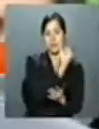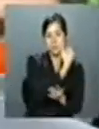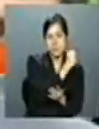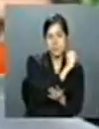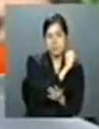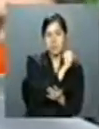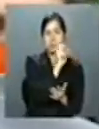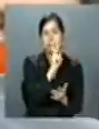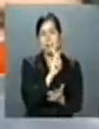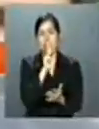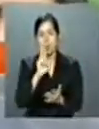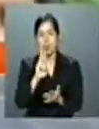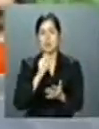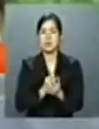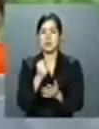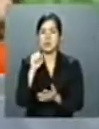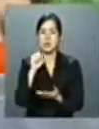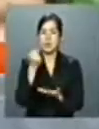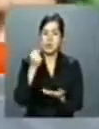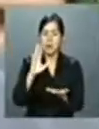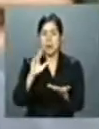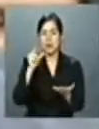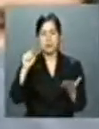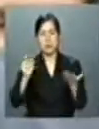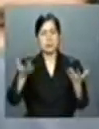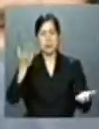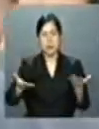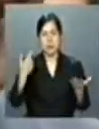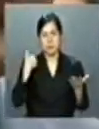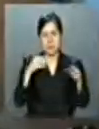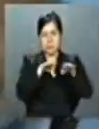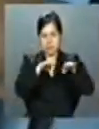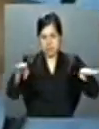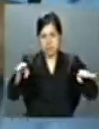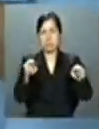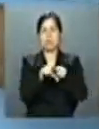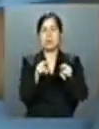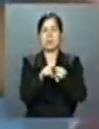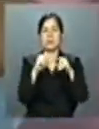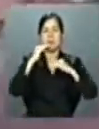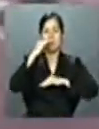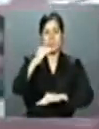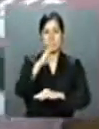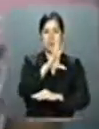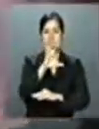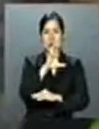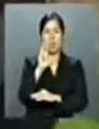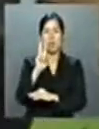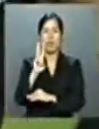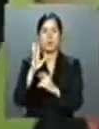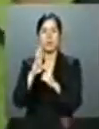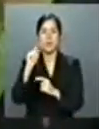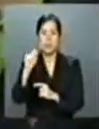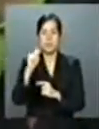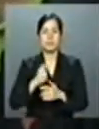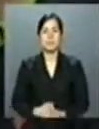ๆต้องมายืนอยู่ในพื้นที่อันเดียวกันคือ500วัตต์เหมือนกัน ประเด็นด้านมาตรฐานเทคนิคและอุปกรณ์นี้คาด